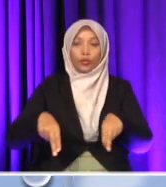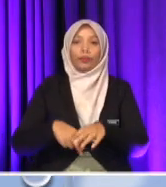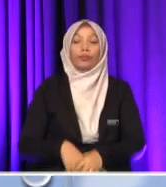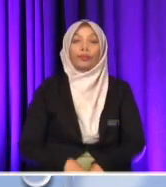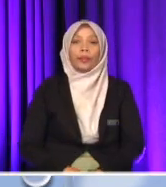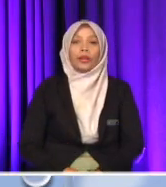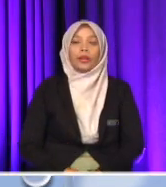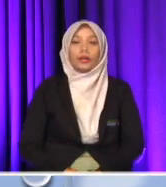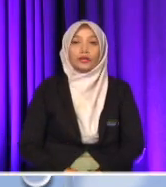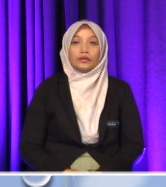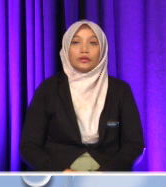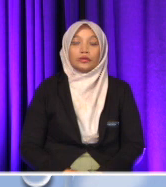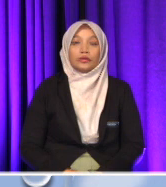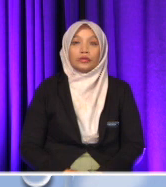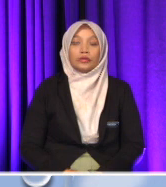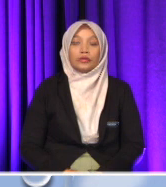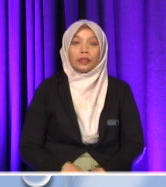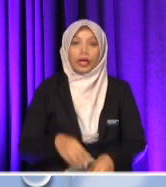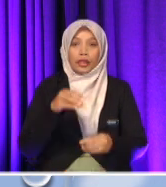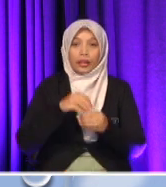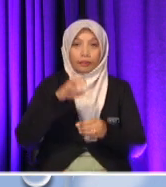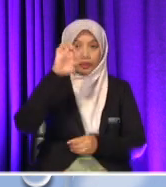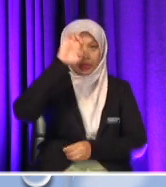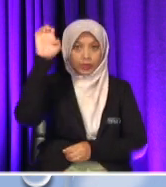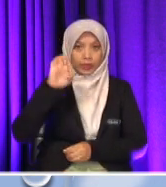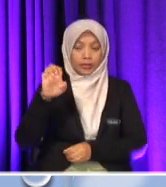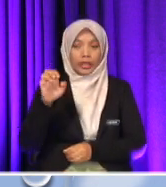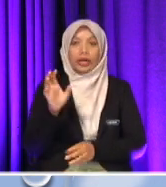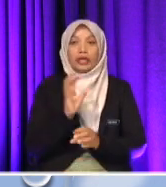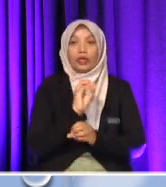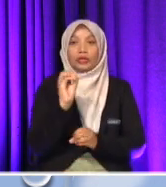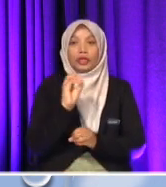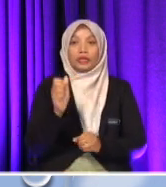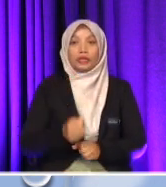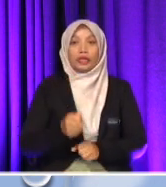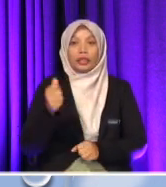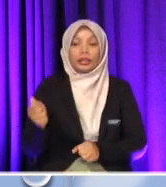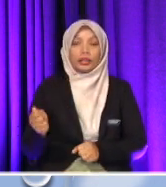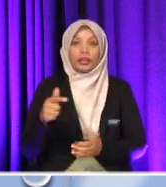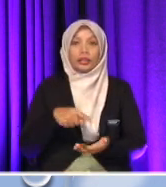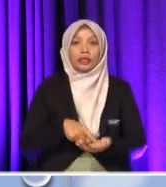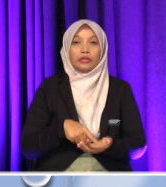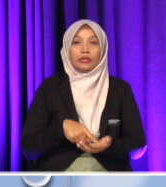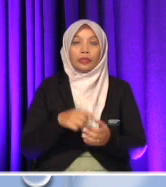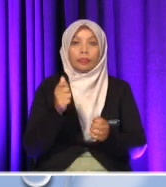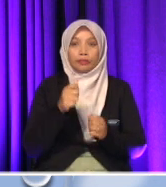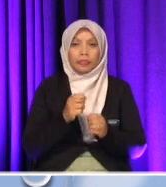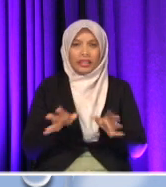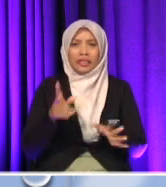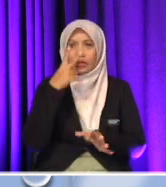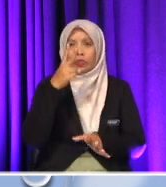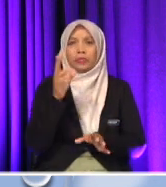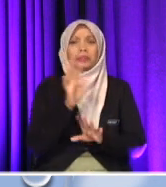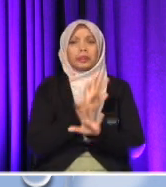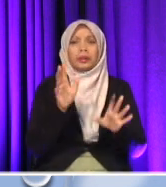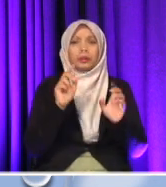pengukuran dan pengujian dalam elektrik. Okey, yang ni kalau tak ada alat ni, okey, Fizi pernah ke tengok alat ni, Fizi? Tak pernah, Tak cikgu. pernah ya. Okey,